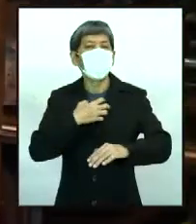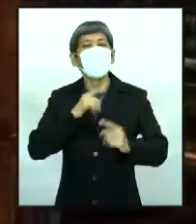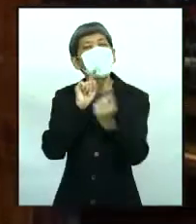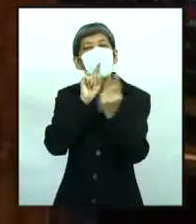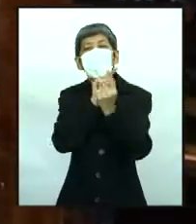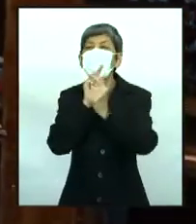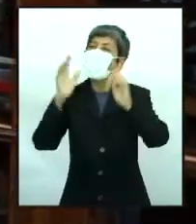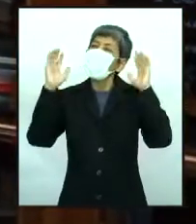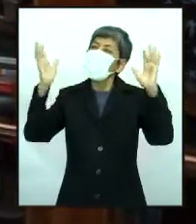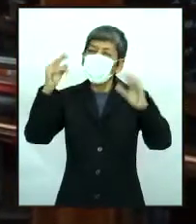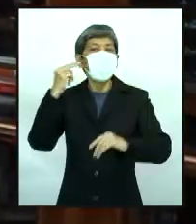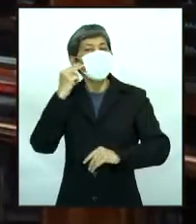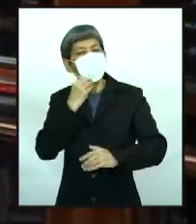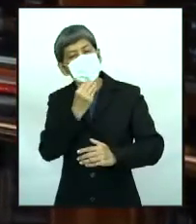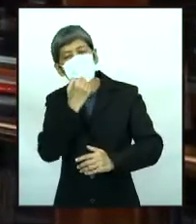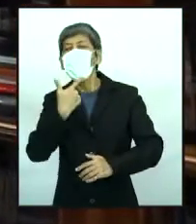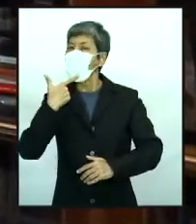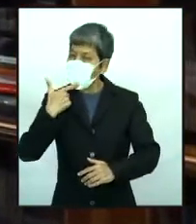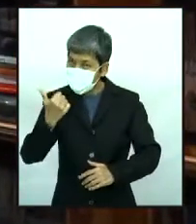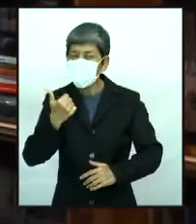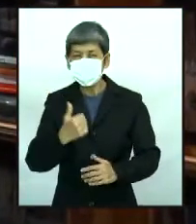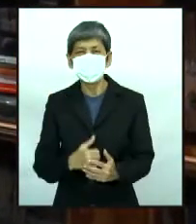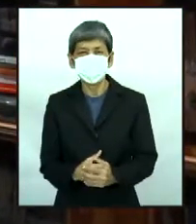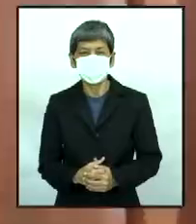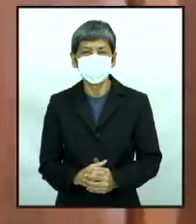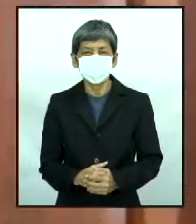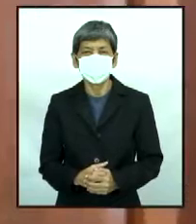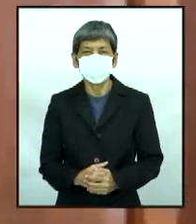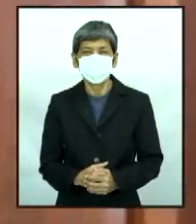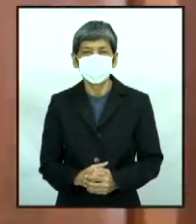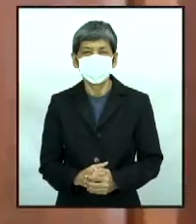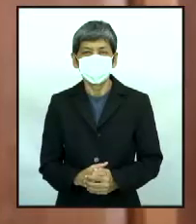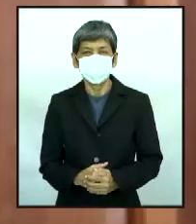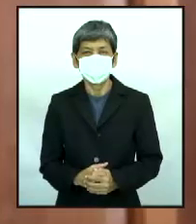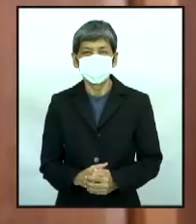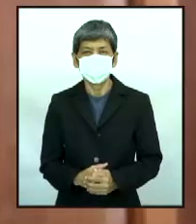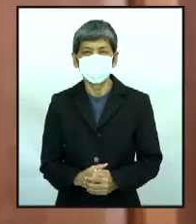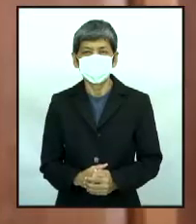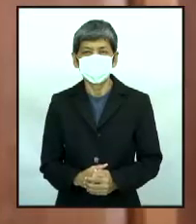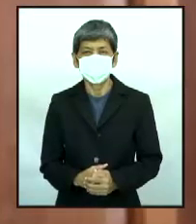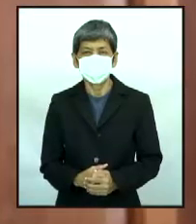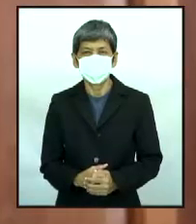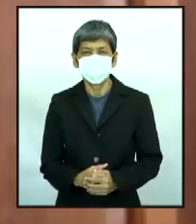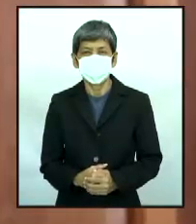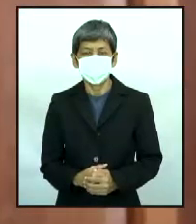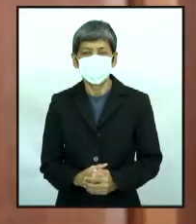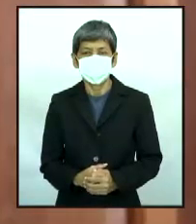พบปะสังสรรค์กันที่นี่ได้ทานอาหารอร่อยๆครับตอนนี้คนน้อยไม่เป็นไรเพราะช่วงโควิ